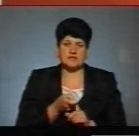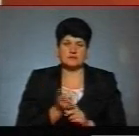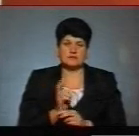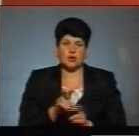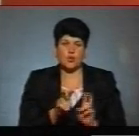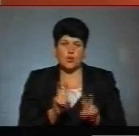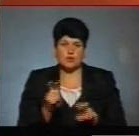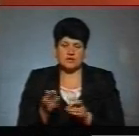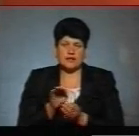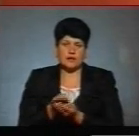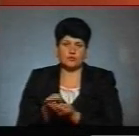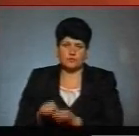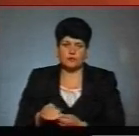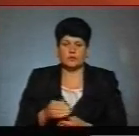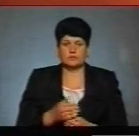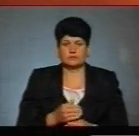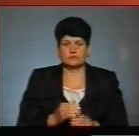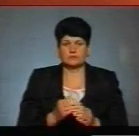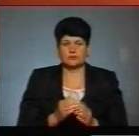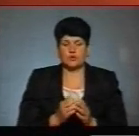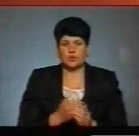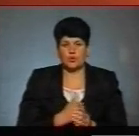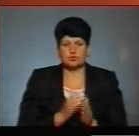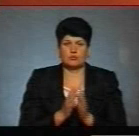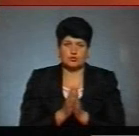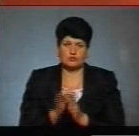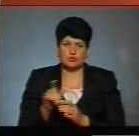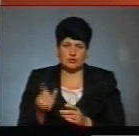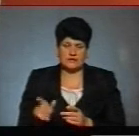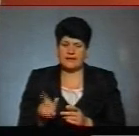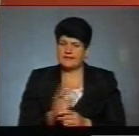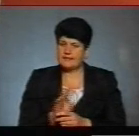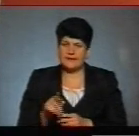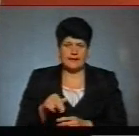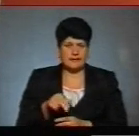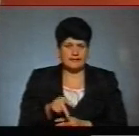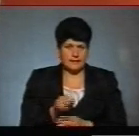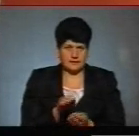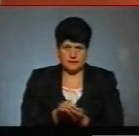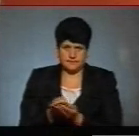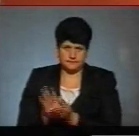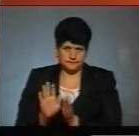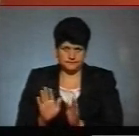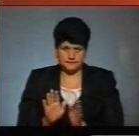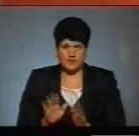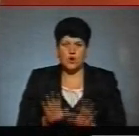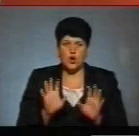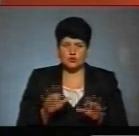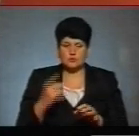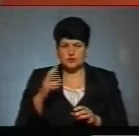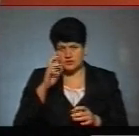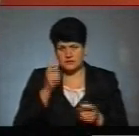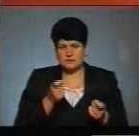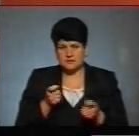кладовищ, тобто ми можемо, хочемо, просимо і закликаємо людей все-таки утриматися і не йти. Так? Власне, як і голова адміністрації Володимир